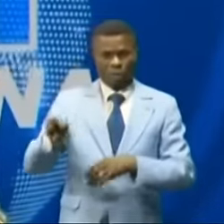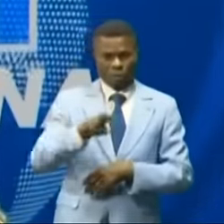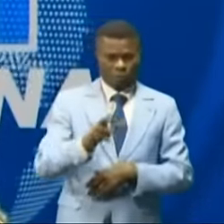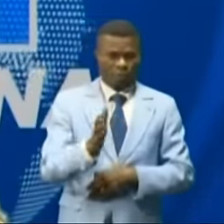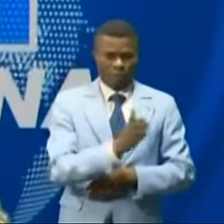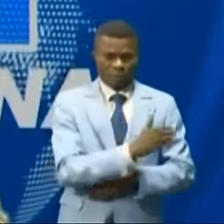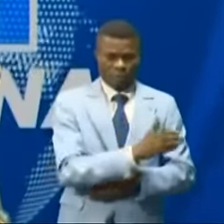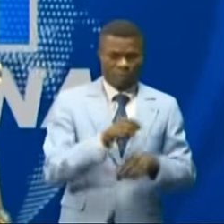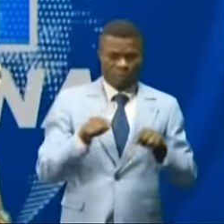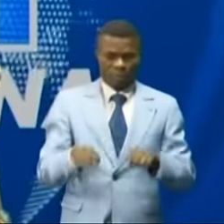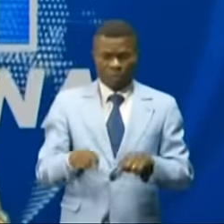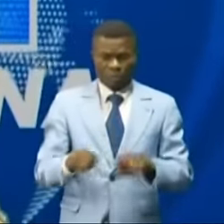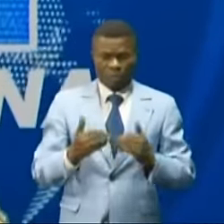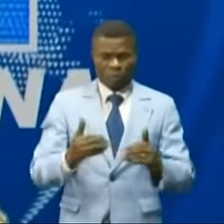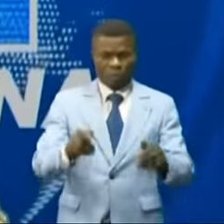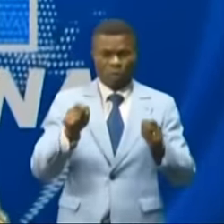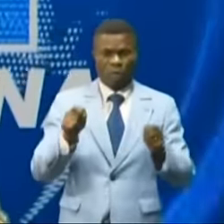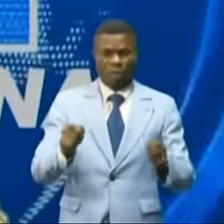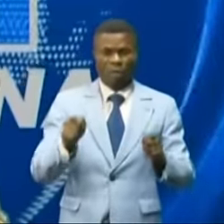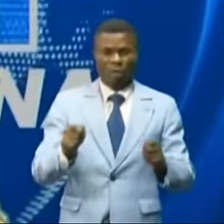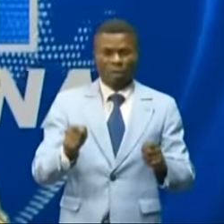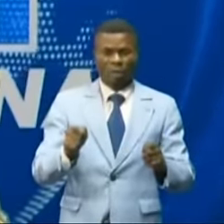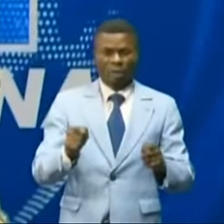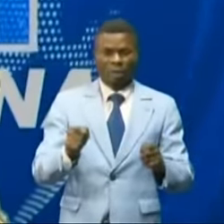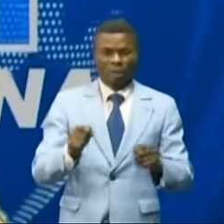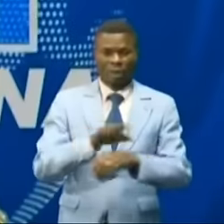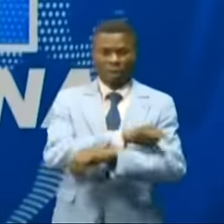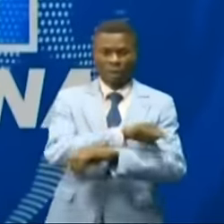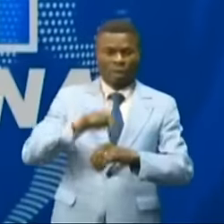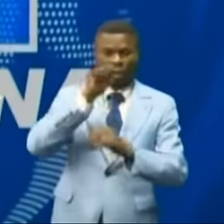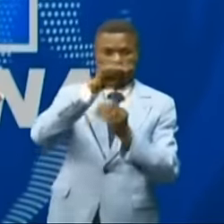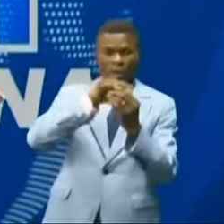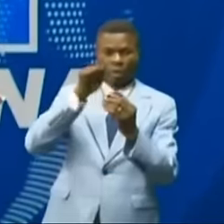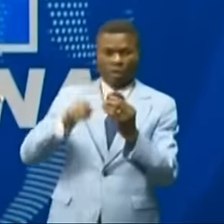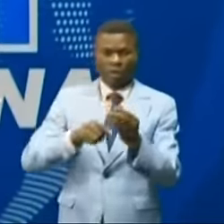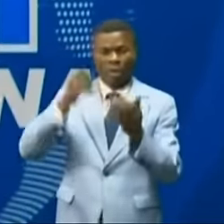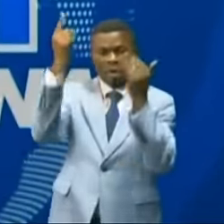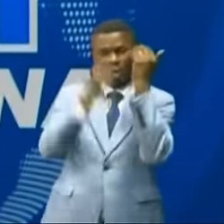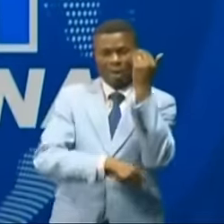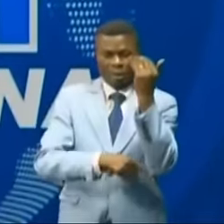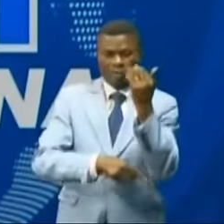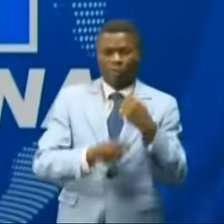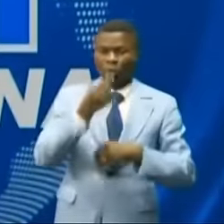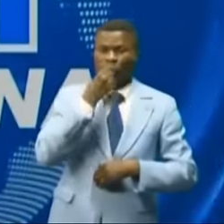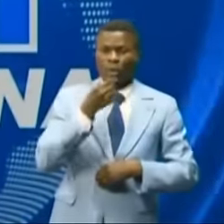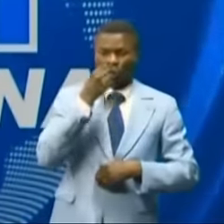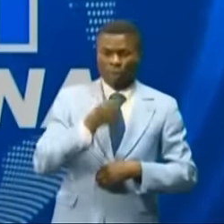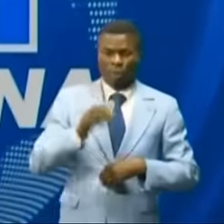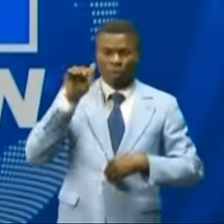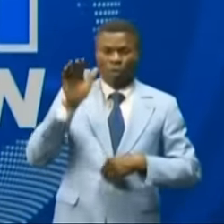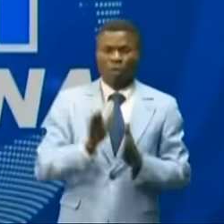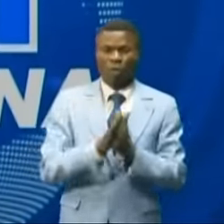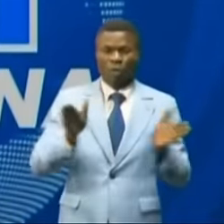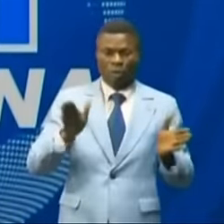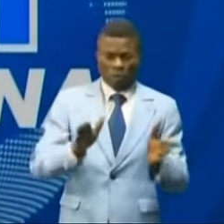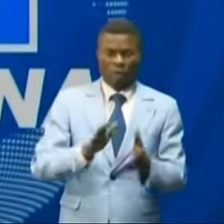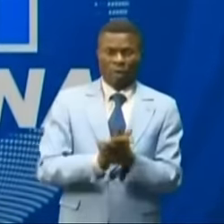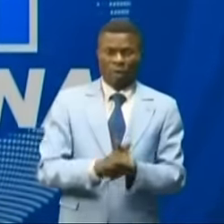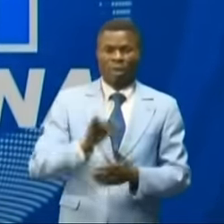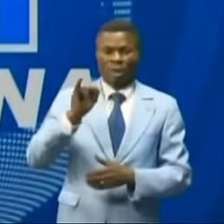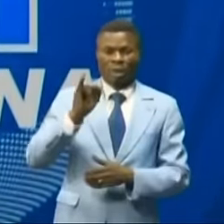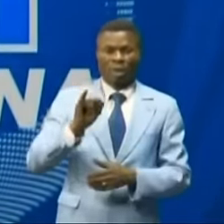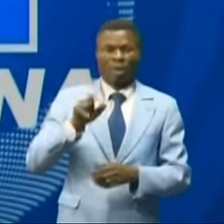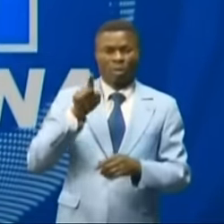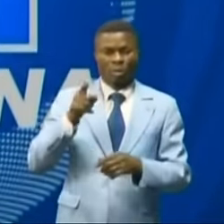éditions. Poursuivons ce journal. La Cour des comptes a condamné Joseph Itélé Ilondo, directeur général de la Metelsat, pour